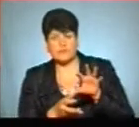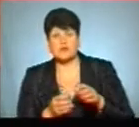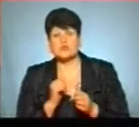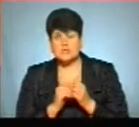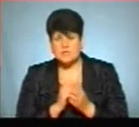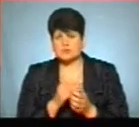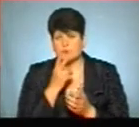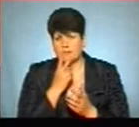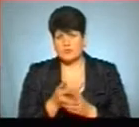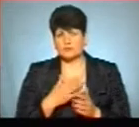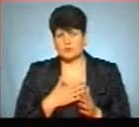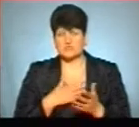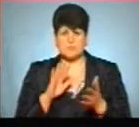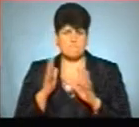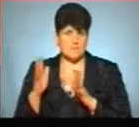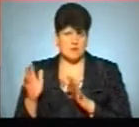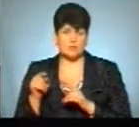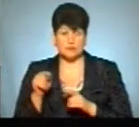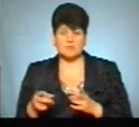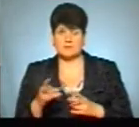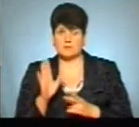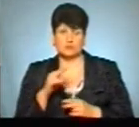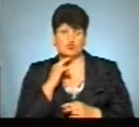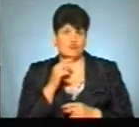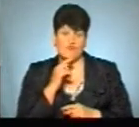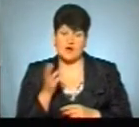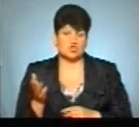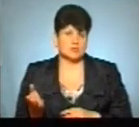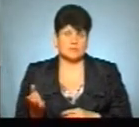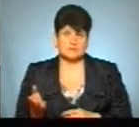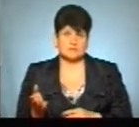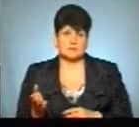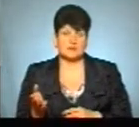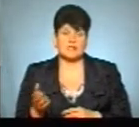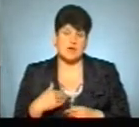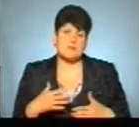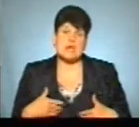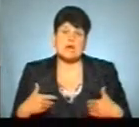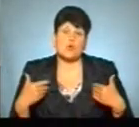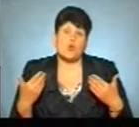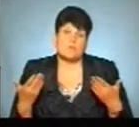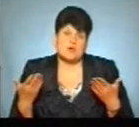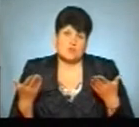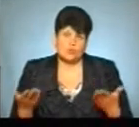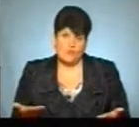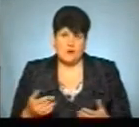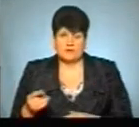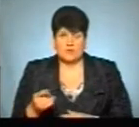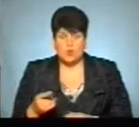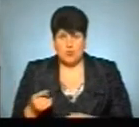парках. То там треба бути дуже уважним. І я би рекомендував